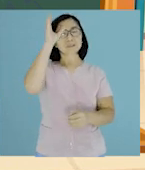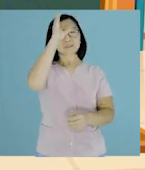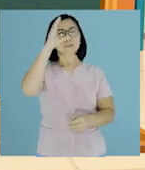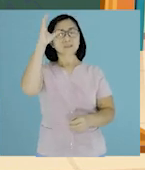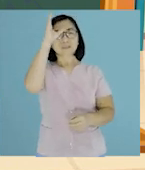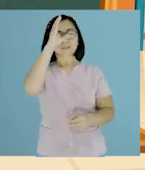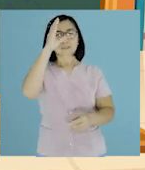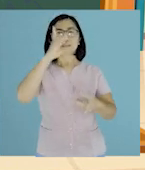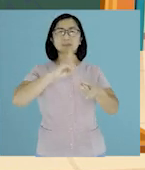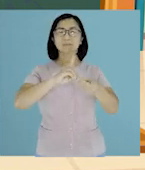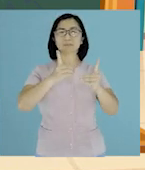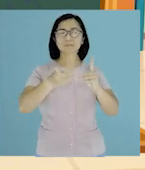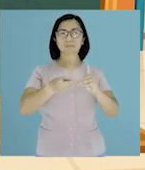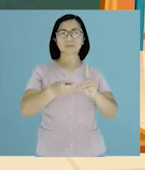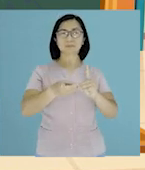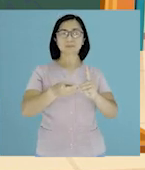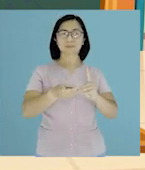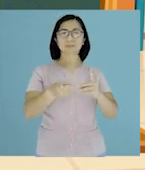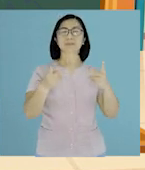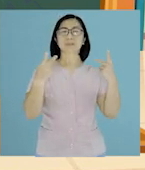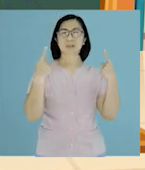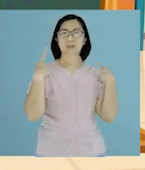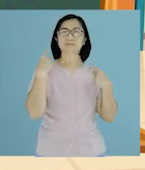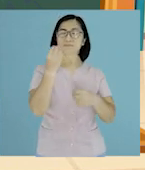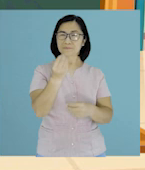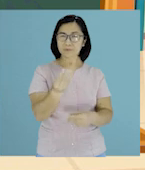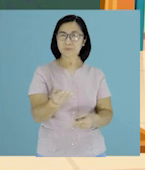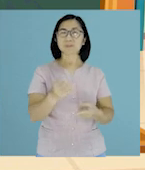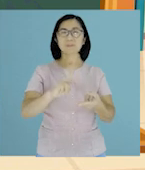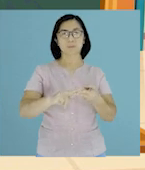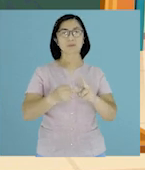Hahanapin lang natin ang digit na may pinakakaunting number.